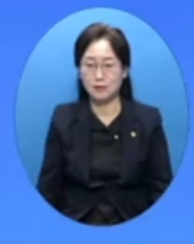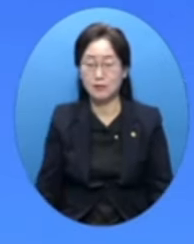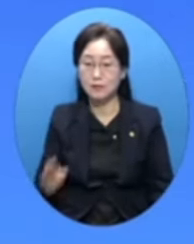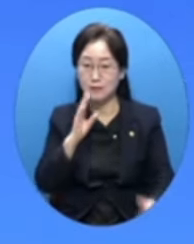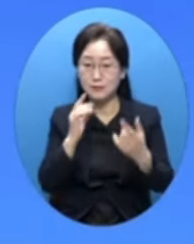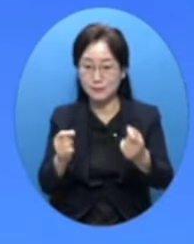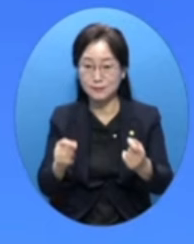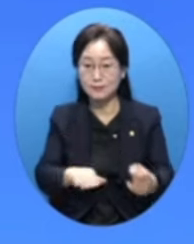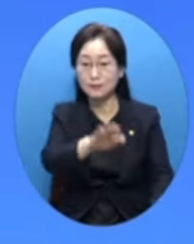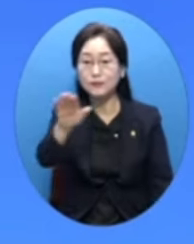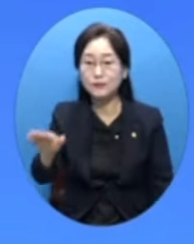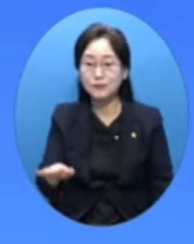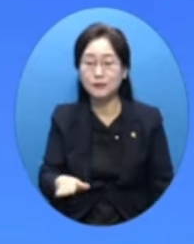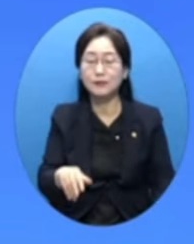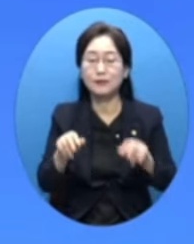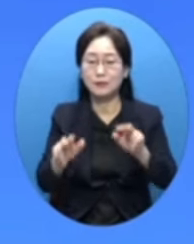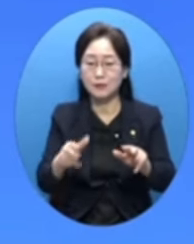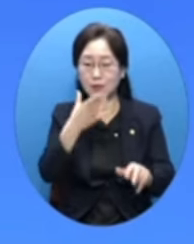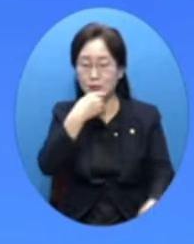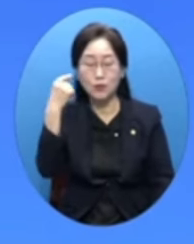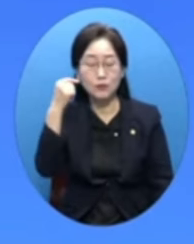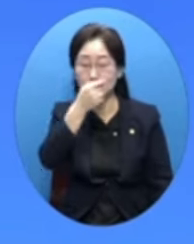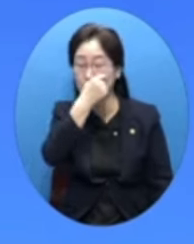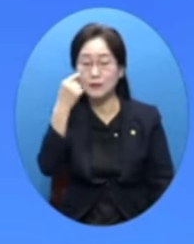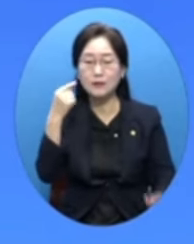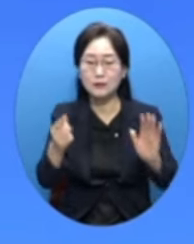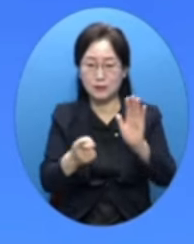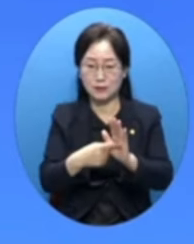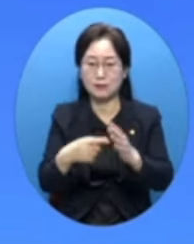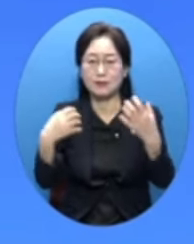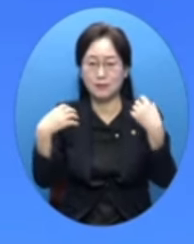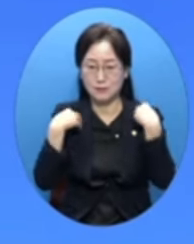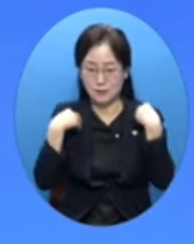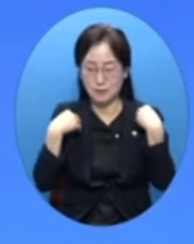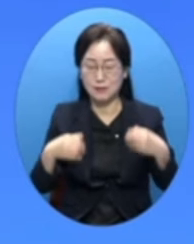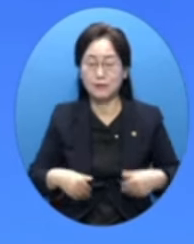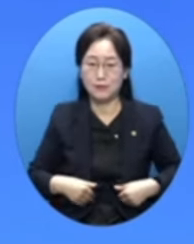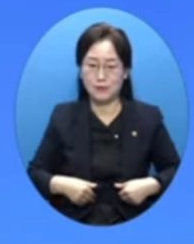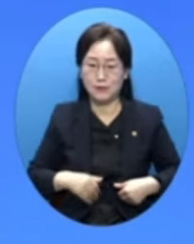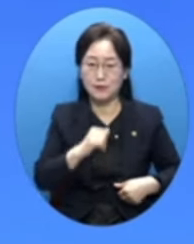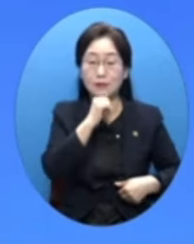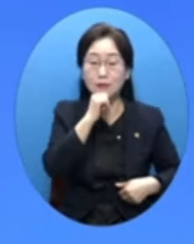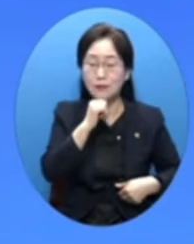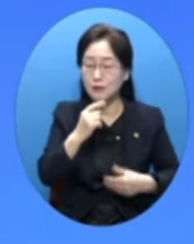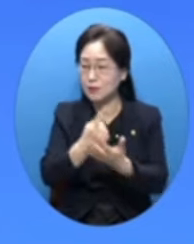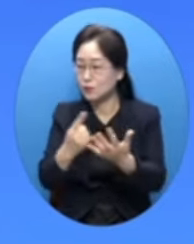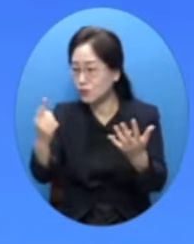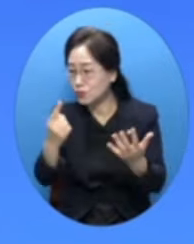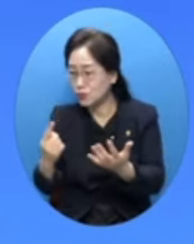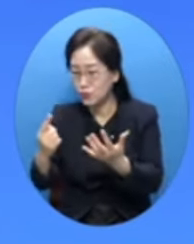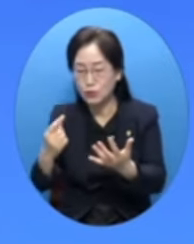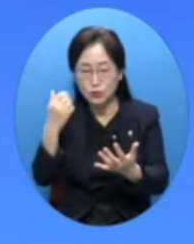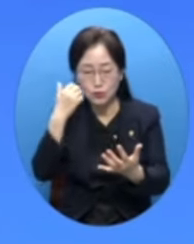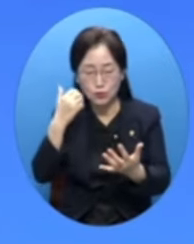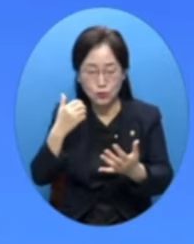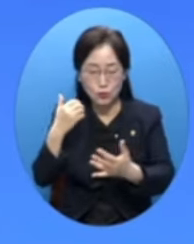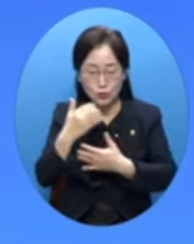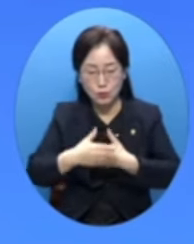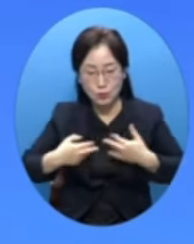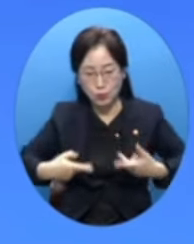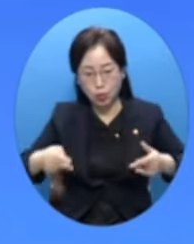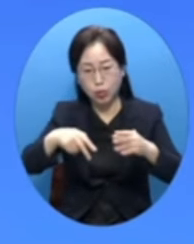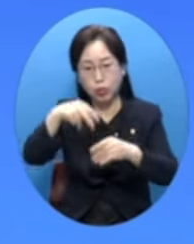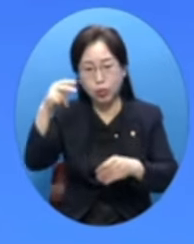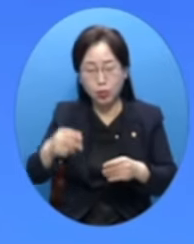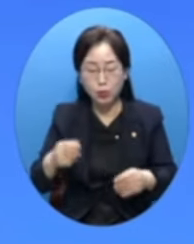아멘. 우리는 이제 복음의 증인된 사명을 감당해야 됩니다. 가난하고 소외되고 헐벗고